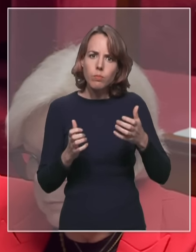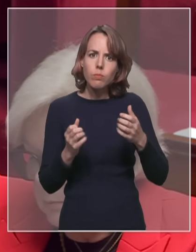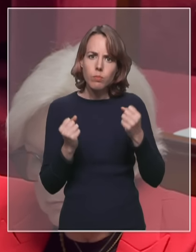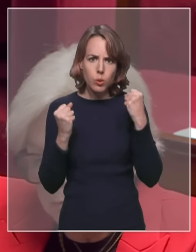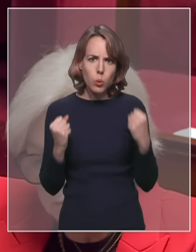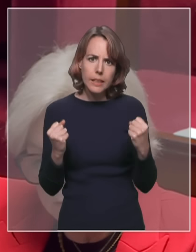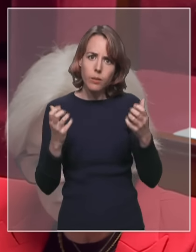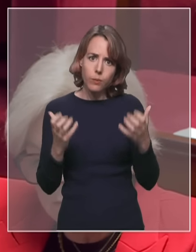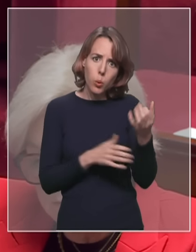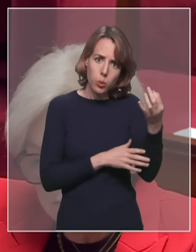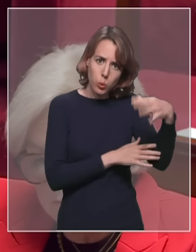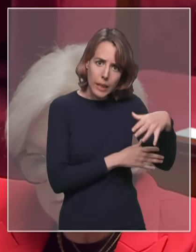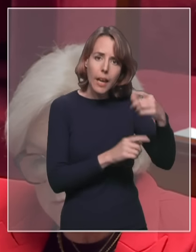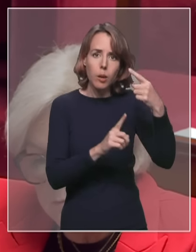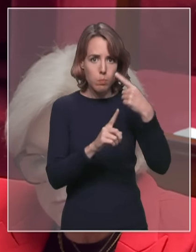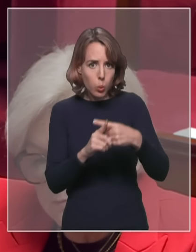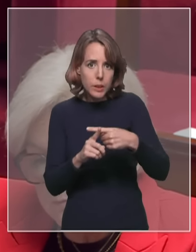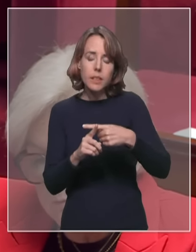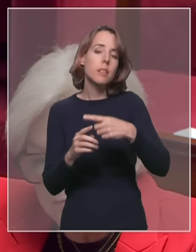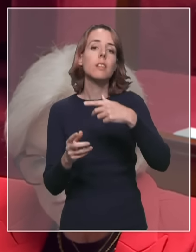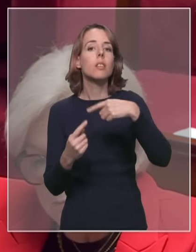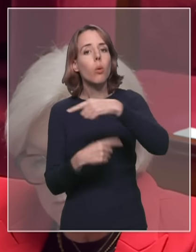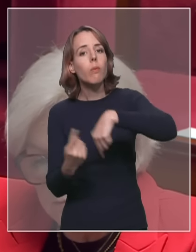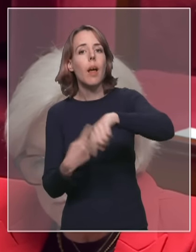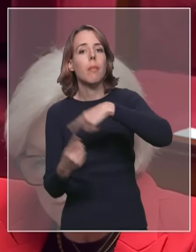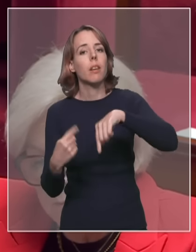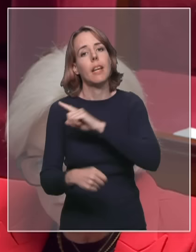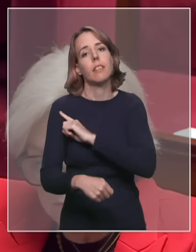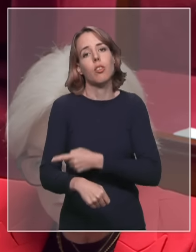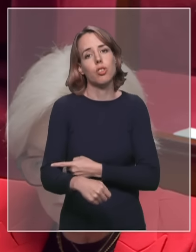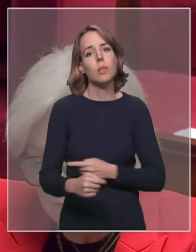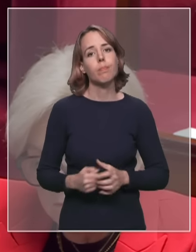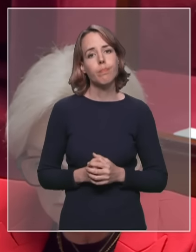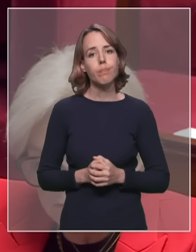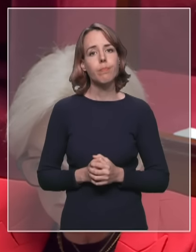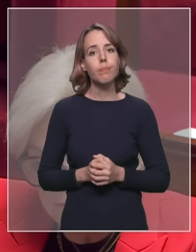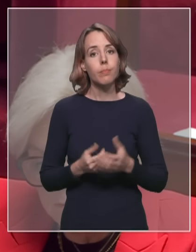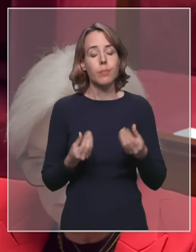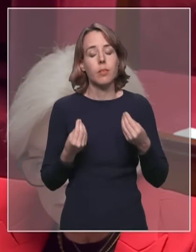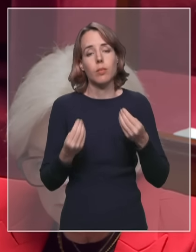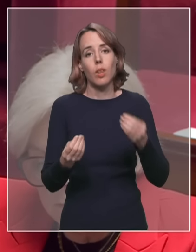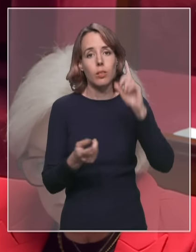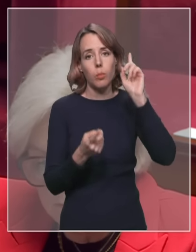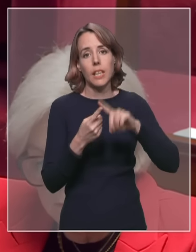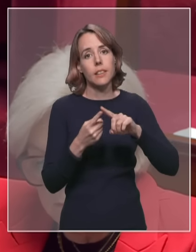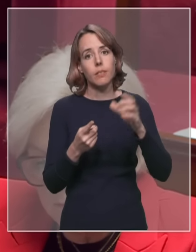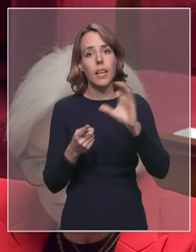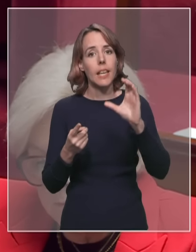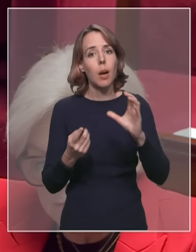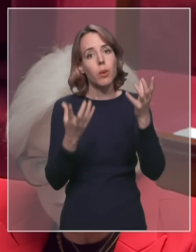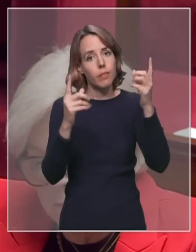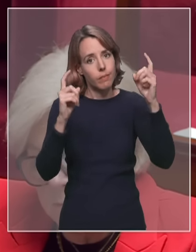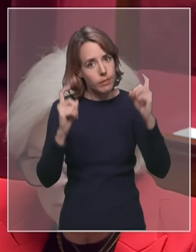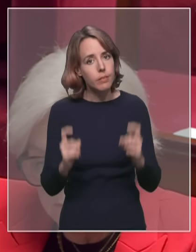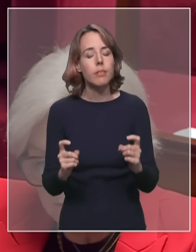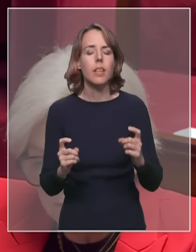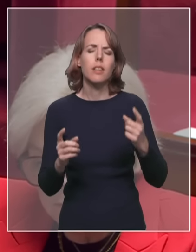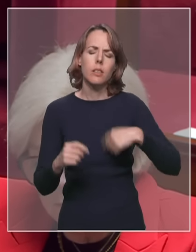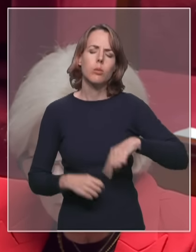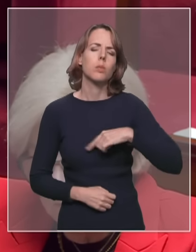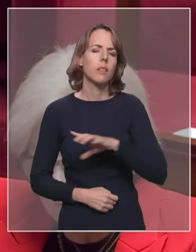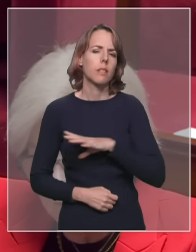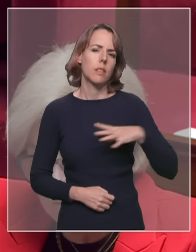jambes, le nucléaire et les énergies renouvelables. Ce sont les deux énergies qui permettent de décarboner la France et nous en sommes très fiers. C'est